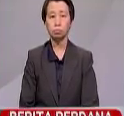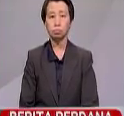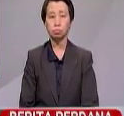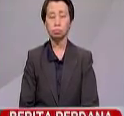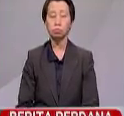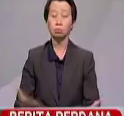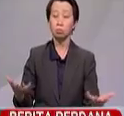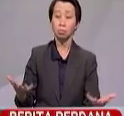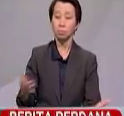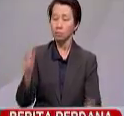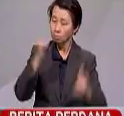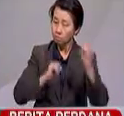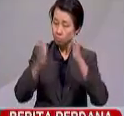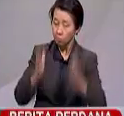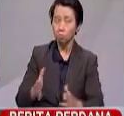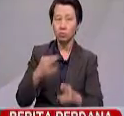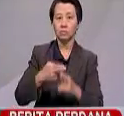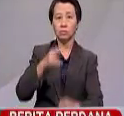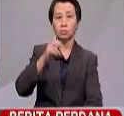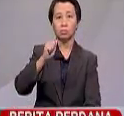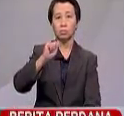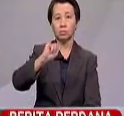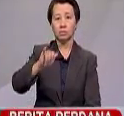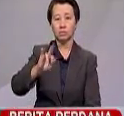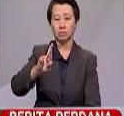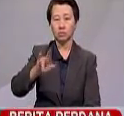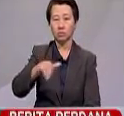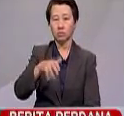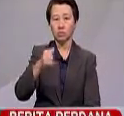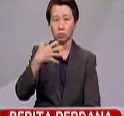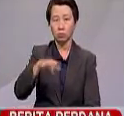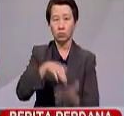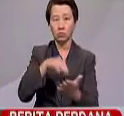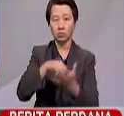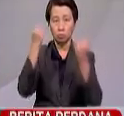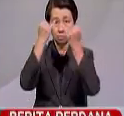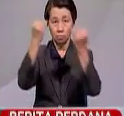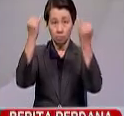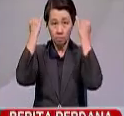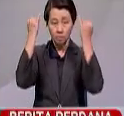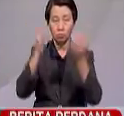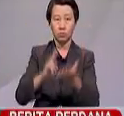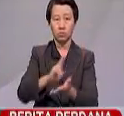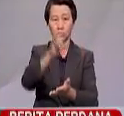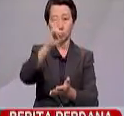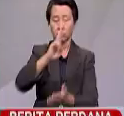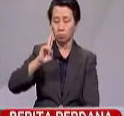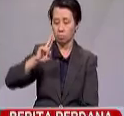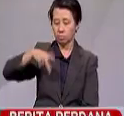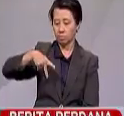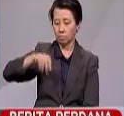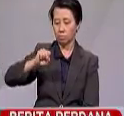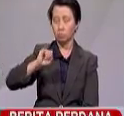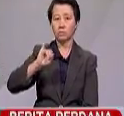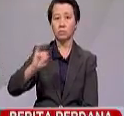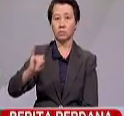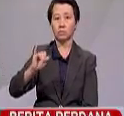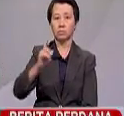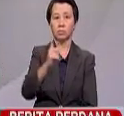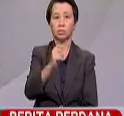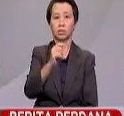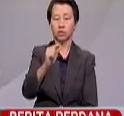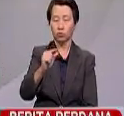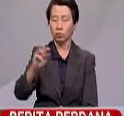Baik, diam tak diam rupanya pelakon Arjali sudah selesai semester pertama ijazah sarjana di Universiti Pendidikan Sultan Idris UPSI Tanjung